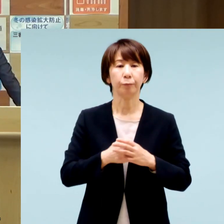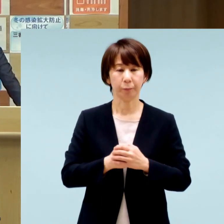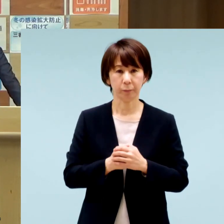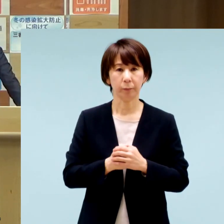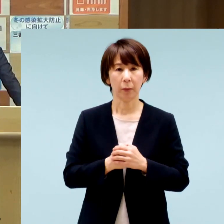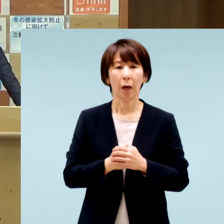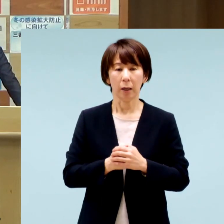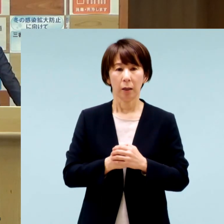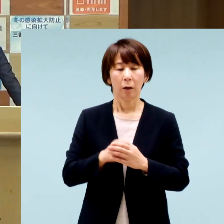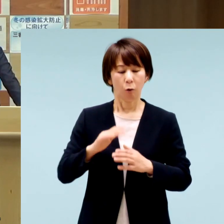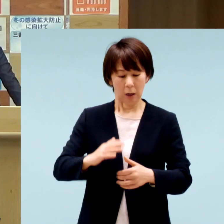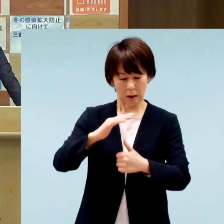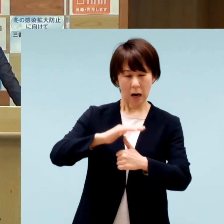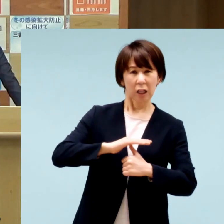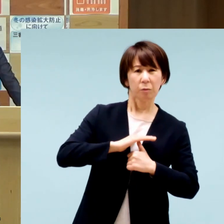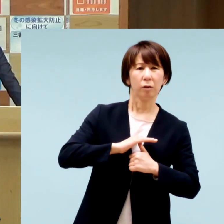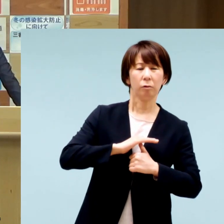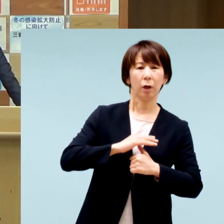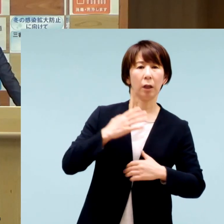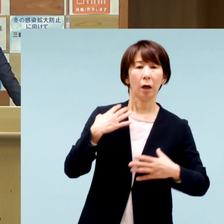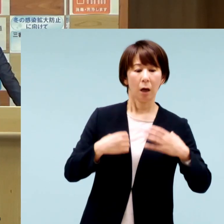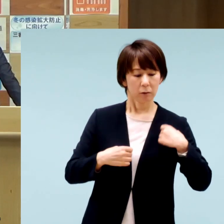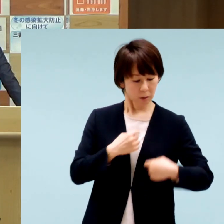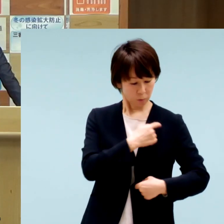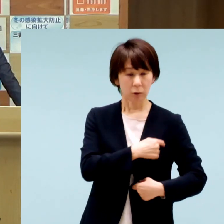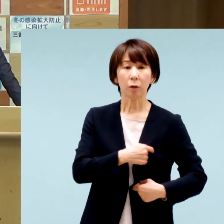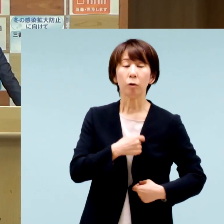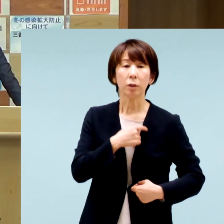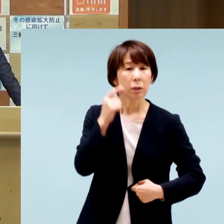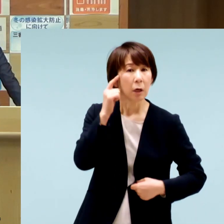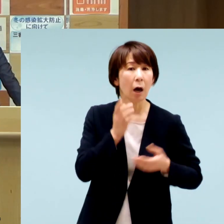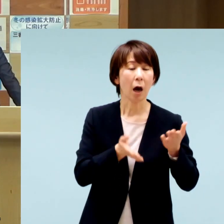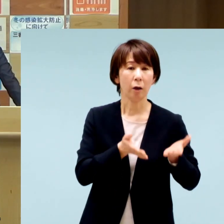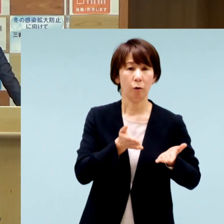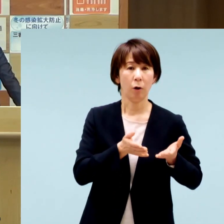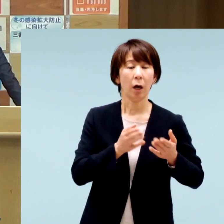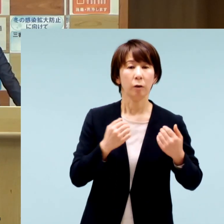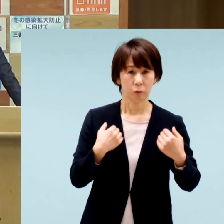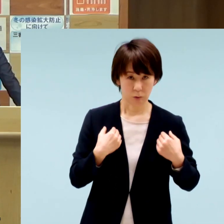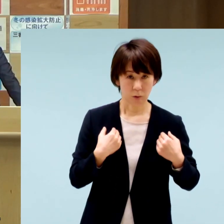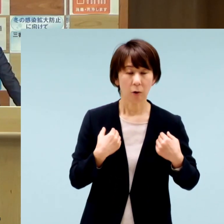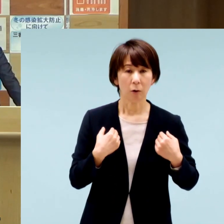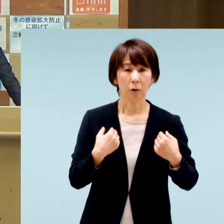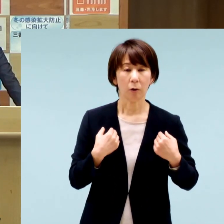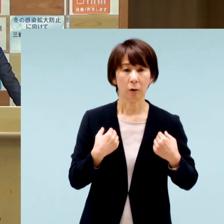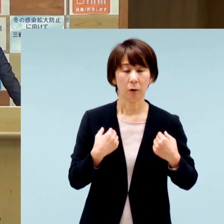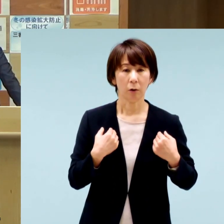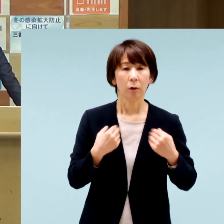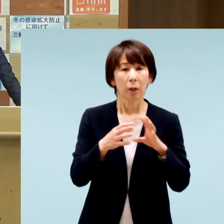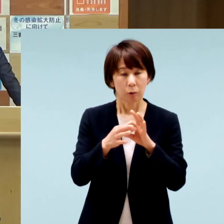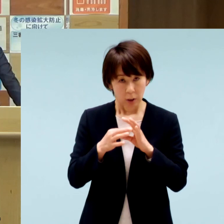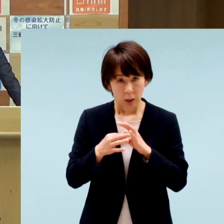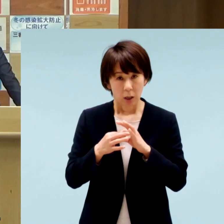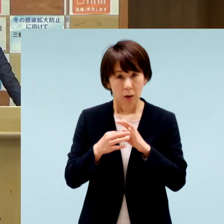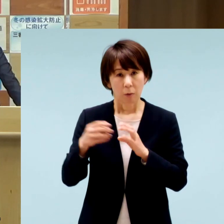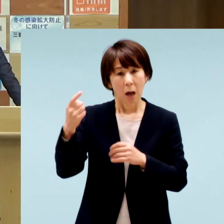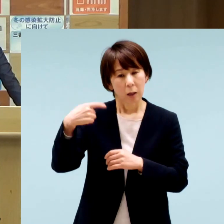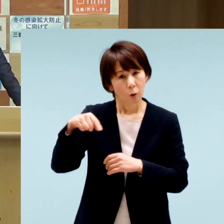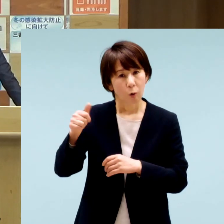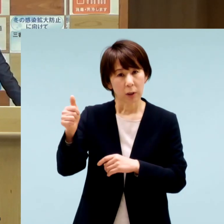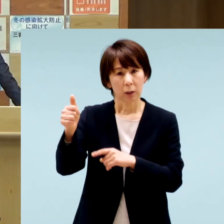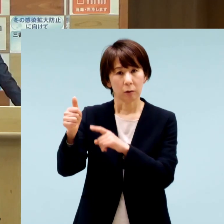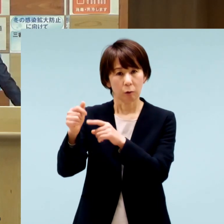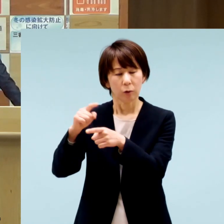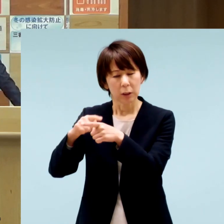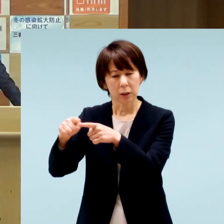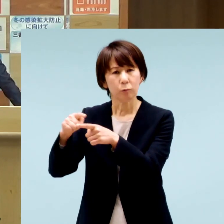の皆様の心情、まあ、これに配慮して一部教員についてはやはり私としては